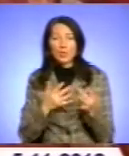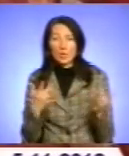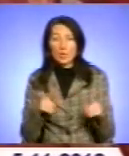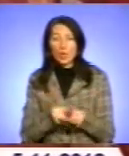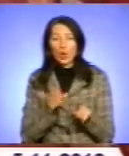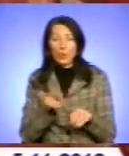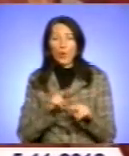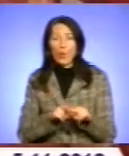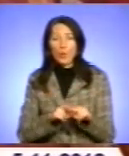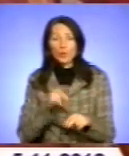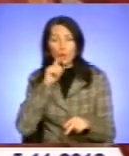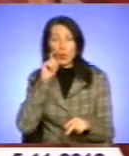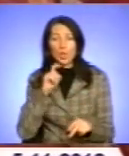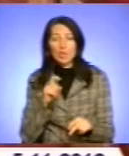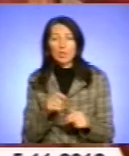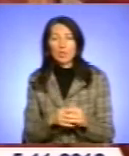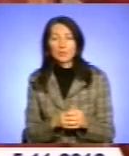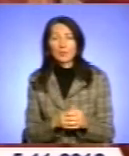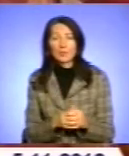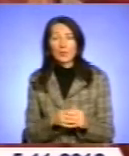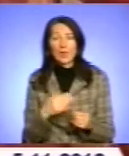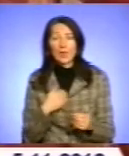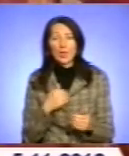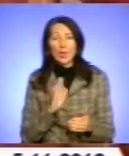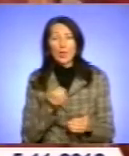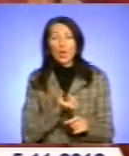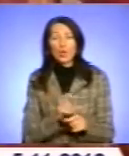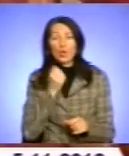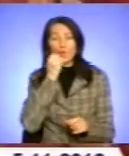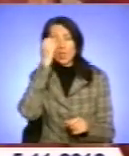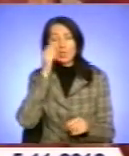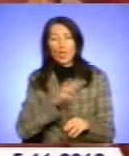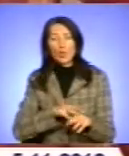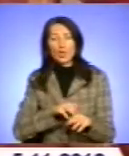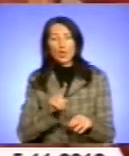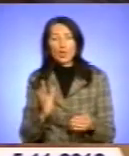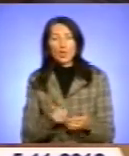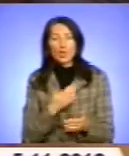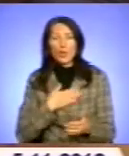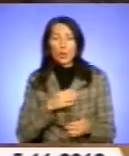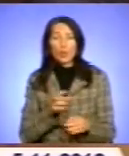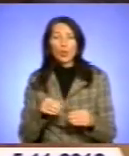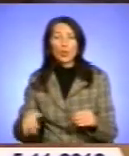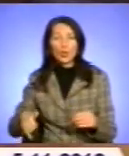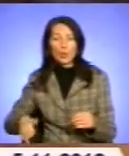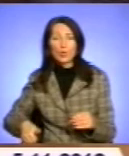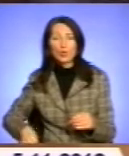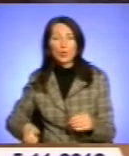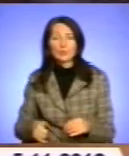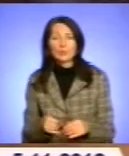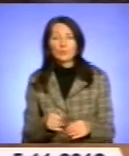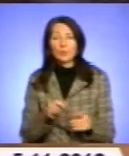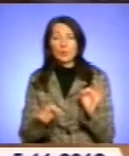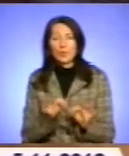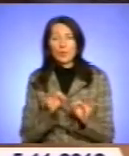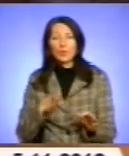був паспорт український. Ну, я була дуже вдячна міліції, що вони знайшли мою сумочку. Судового вироку підозрюваний чекає під